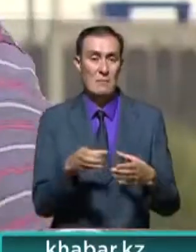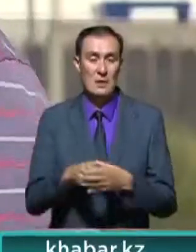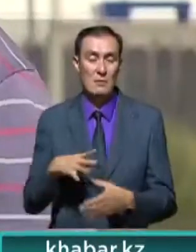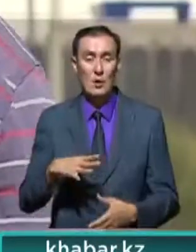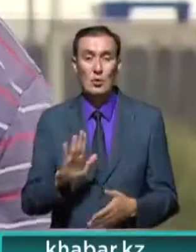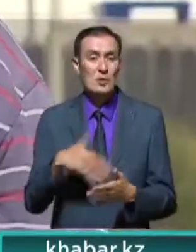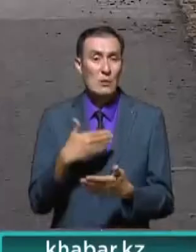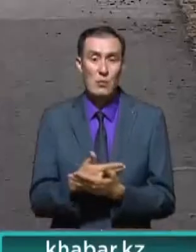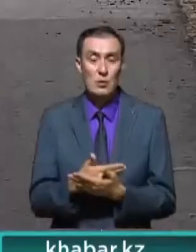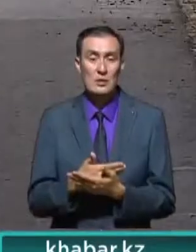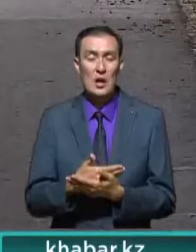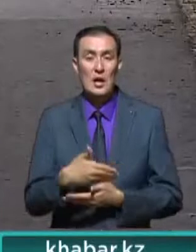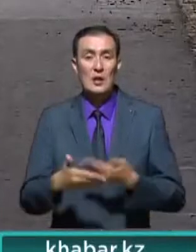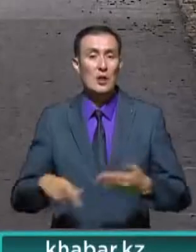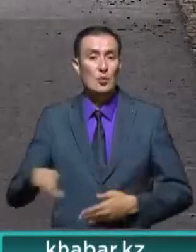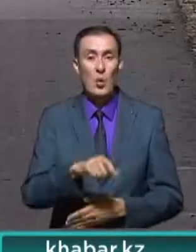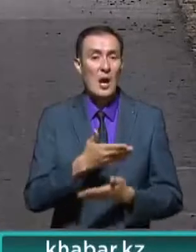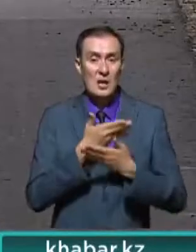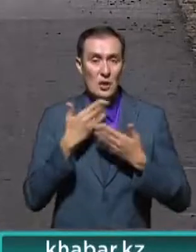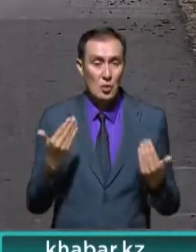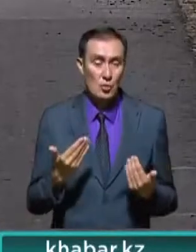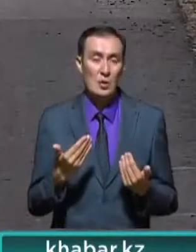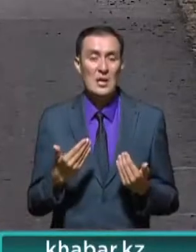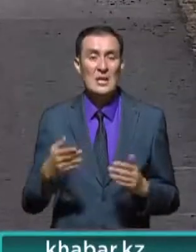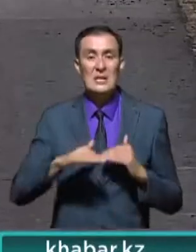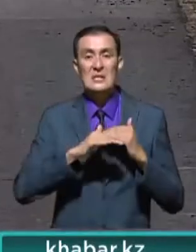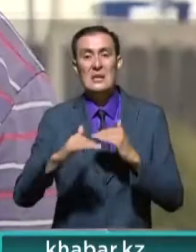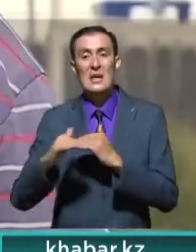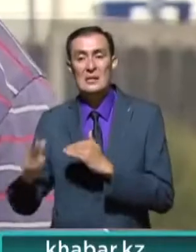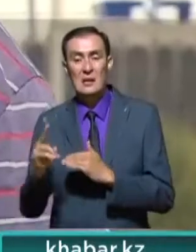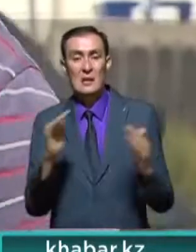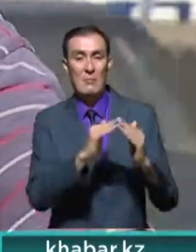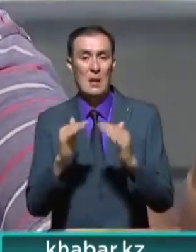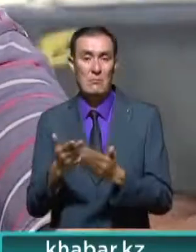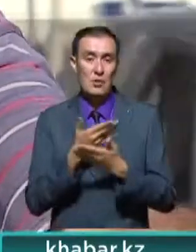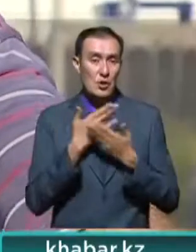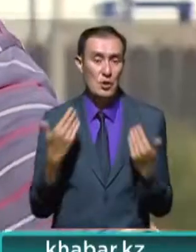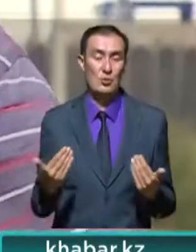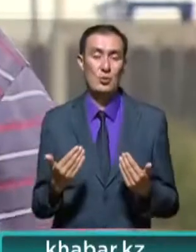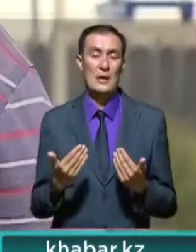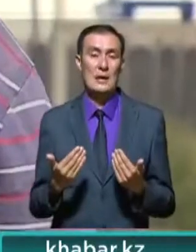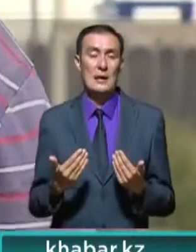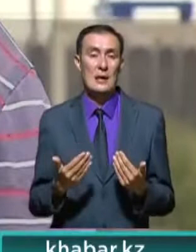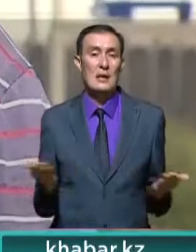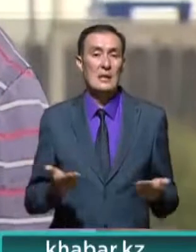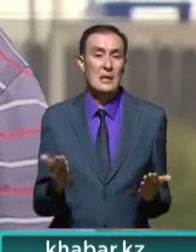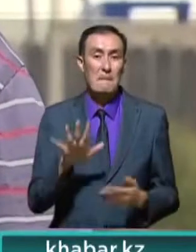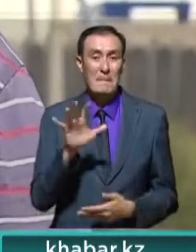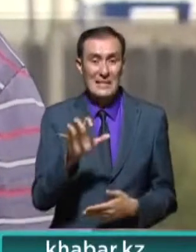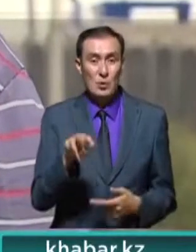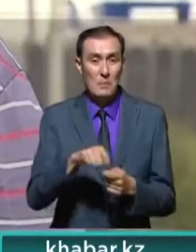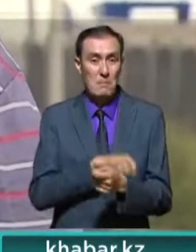пор тротуара. Не сделаны съезды к домам. Здесь тоже вот каких-то 500